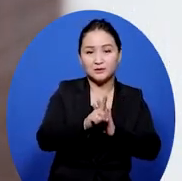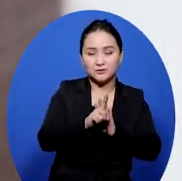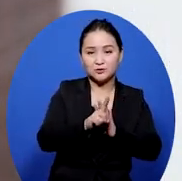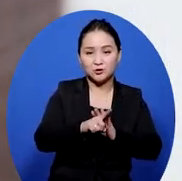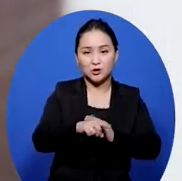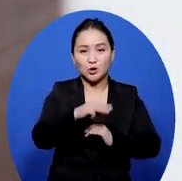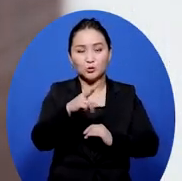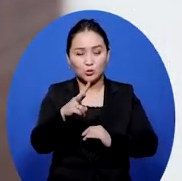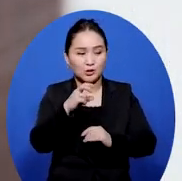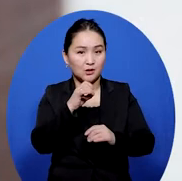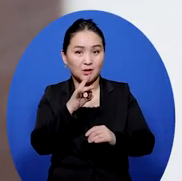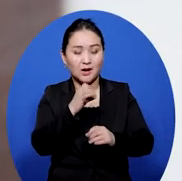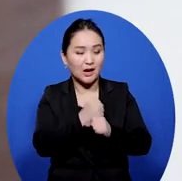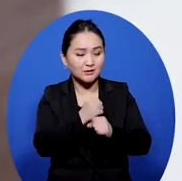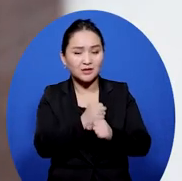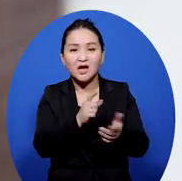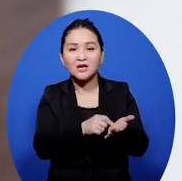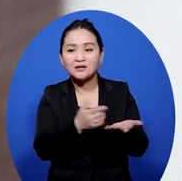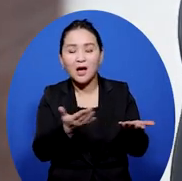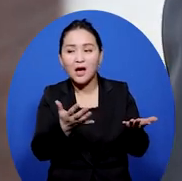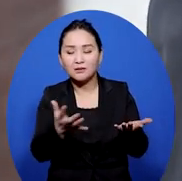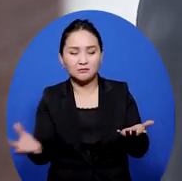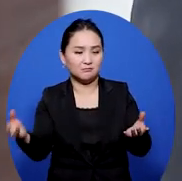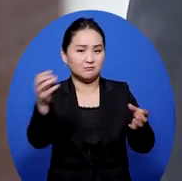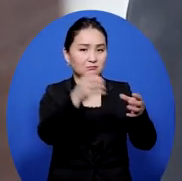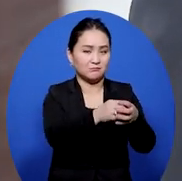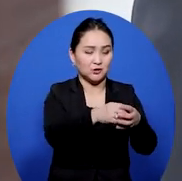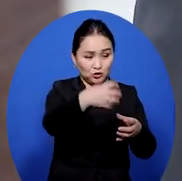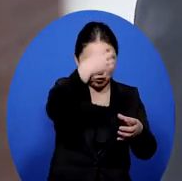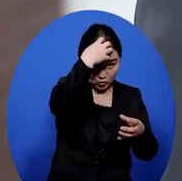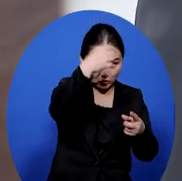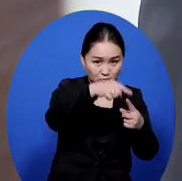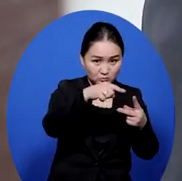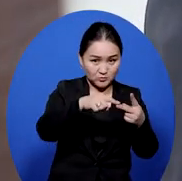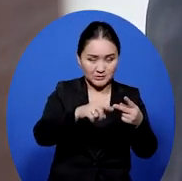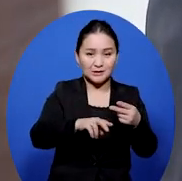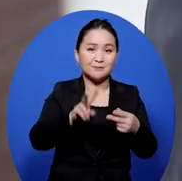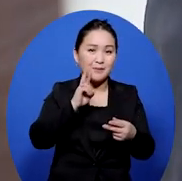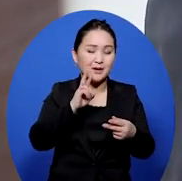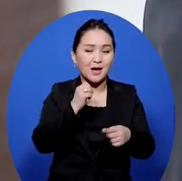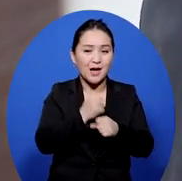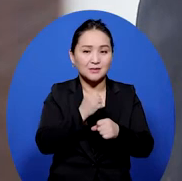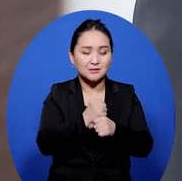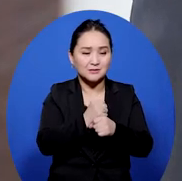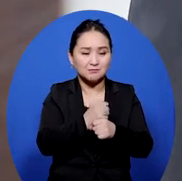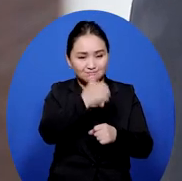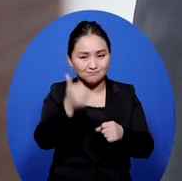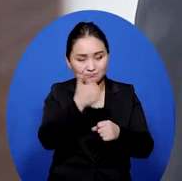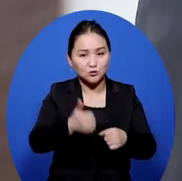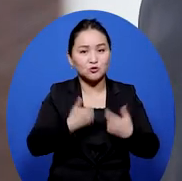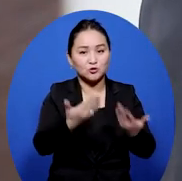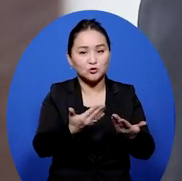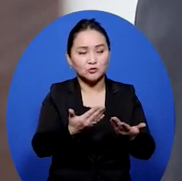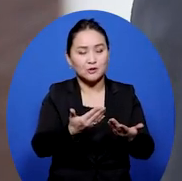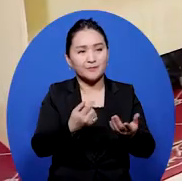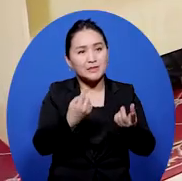төр ажлын хаана хэрэгцээ шаардлага нь тэр хэрэгцээ шаардлаганд тулгуурлаад төр болон цаашдаа байнгын ажлын байр хангах ажлыг бол одоо бидний энэ төрөний